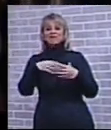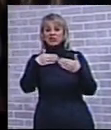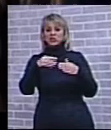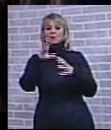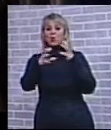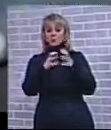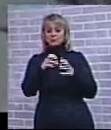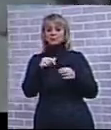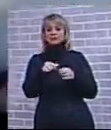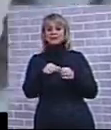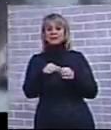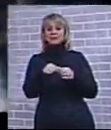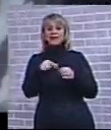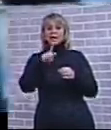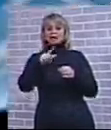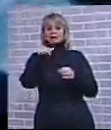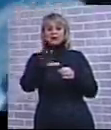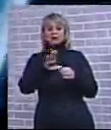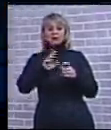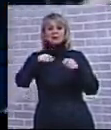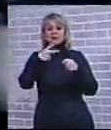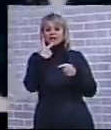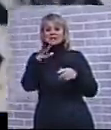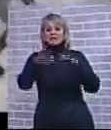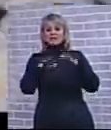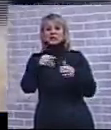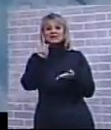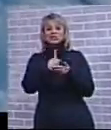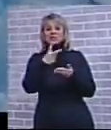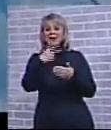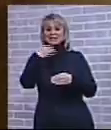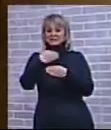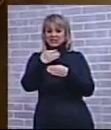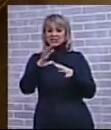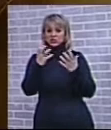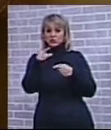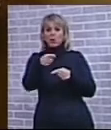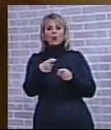открытом космосе. Кроме того, что мы должны были передать невесомость, мы должны играть драматические сцены.